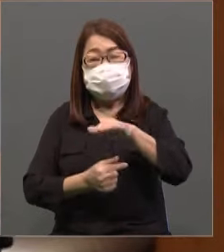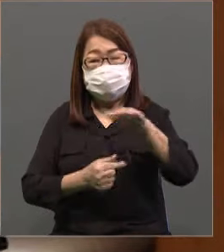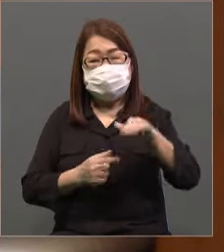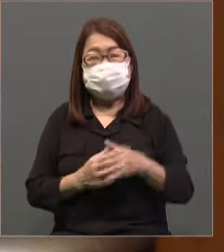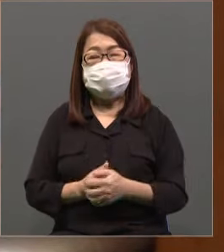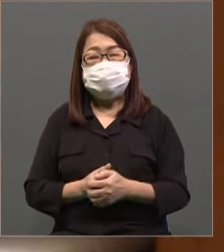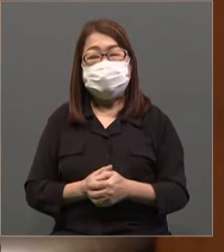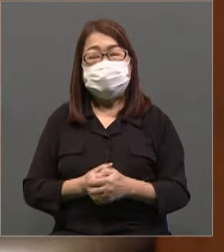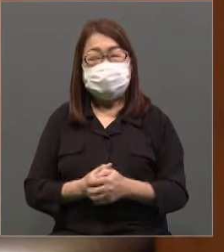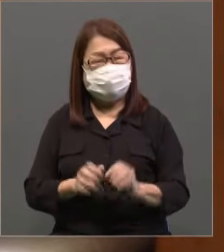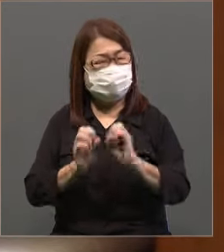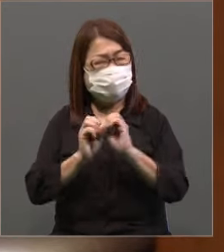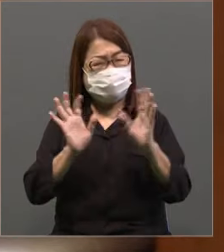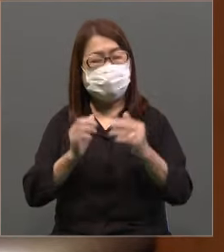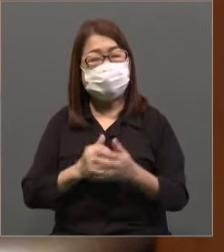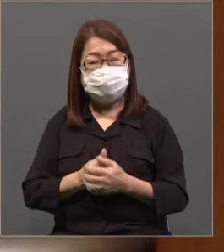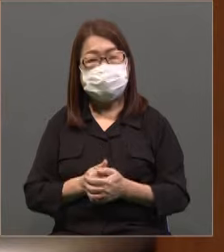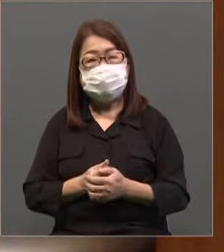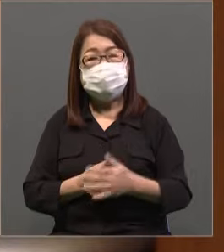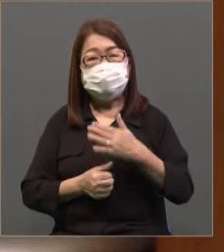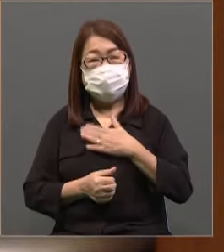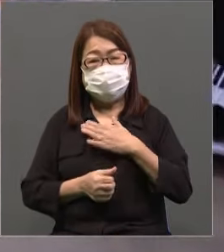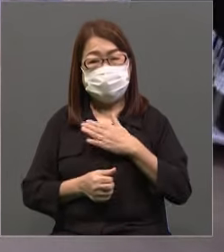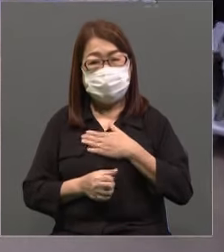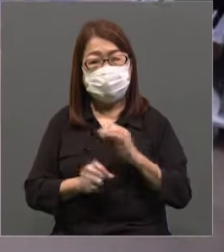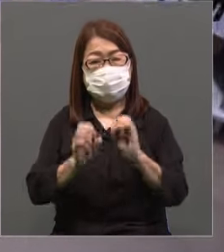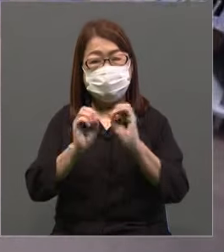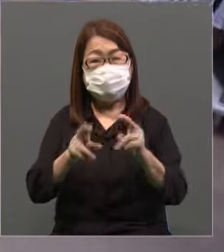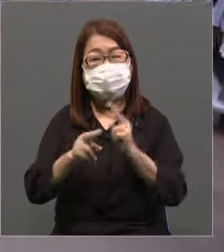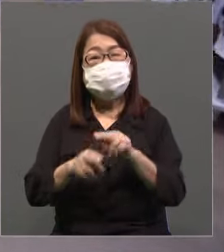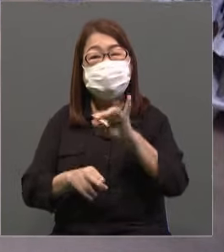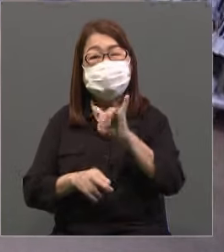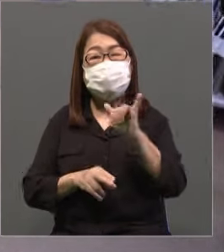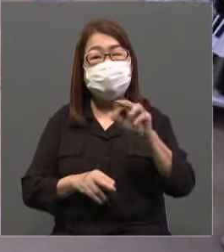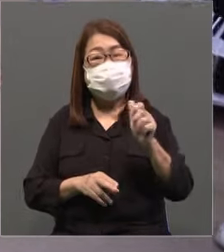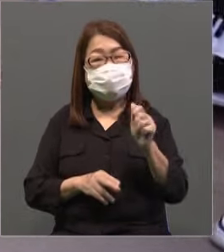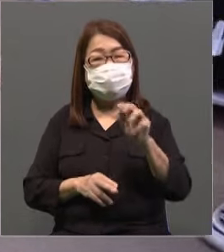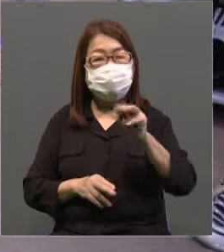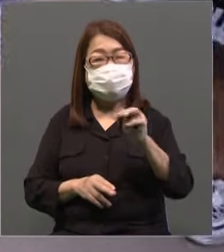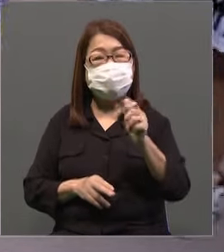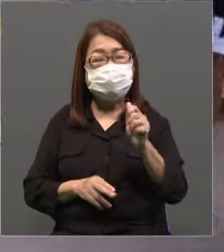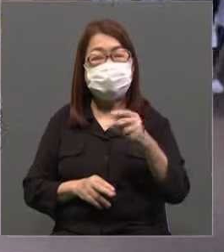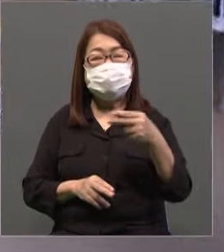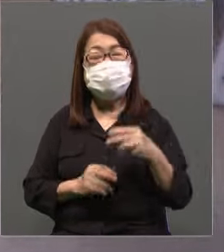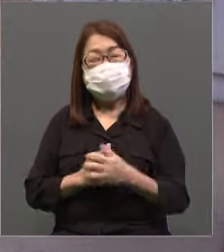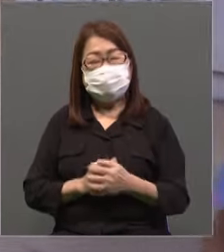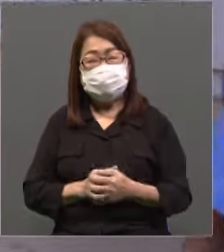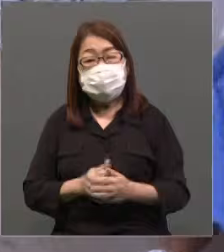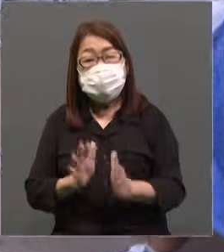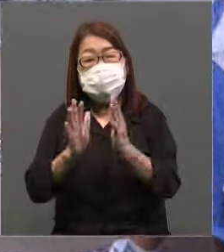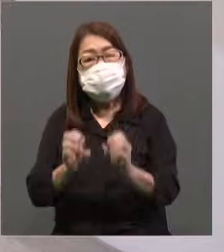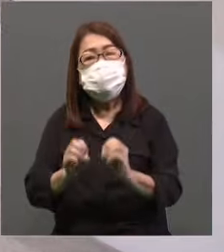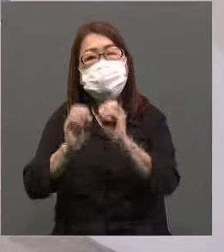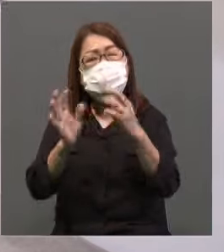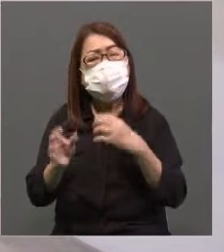าเป็น Popular Course ของทาง Yamaha นะคะ ครูผู้สอนจะเริ่มจากการพูดคุยกับเด็กๆ เพื่อสร้างความคุ้นเค